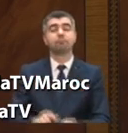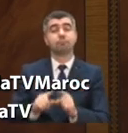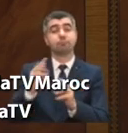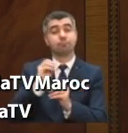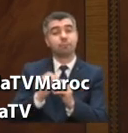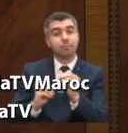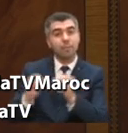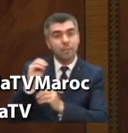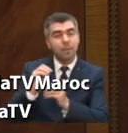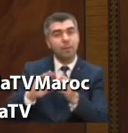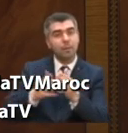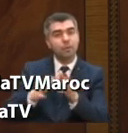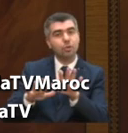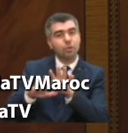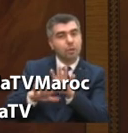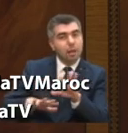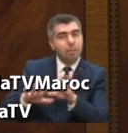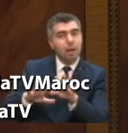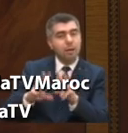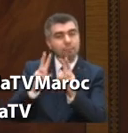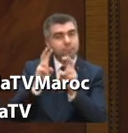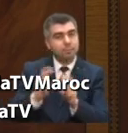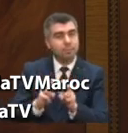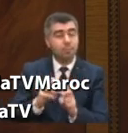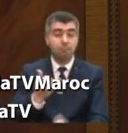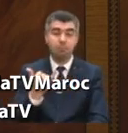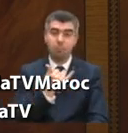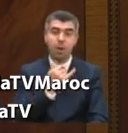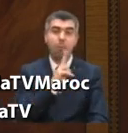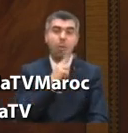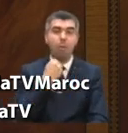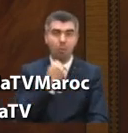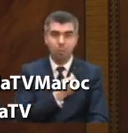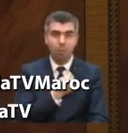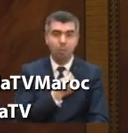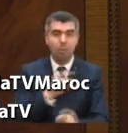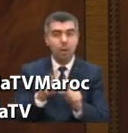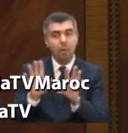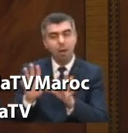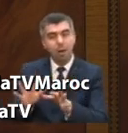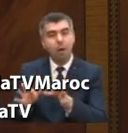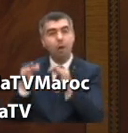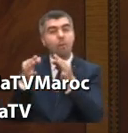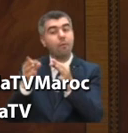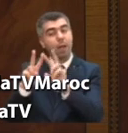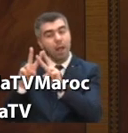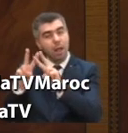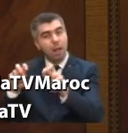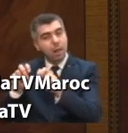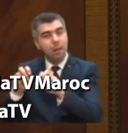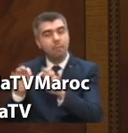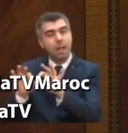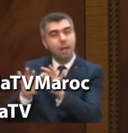أوضاعهن الاقتصادي والاجتماعي الصعبة. فعلى الحكومة أن تكون جادة في إيجاد إجراءات